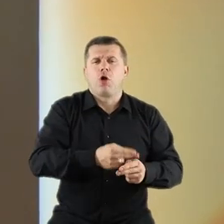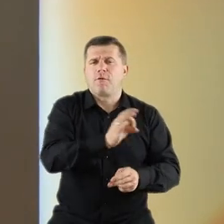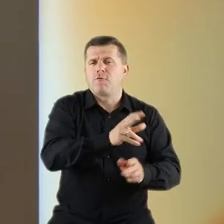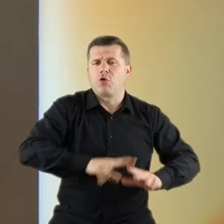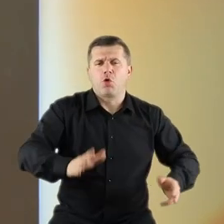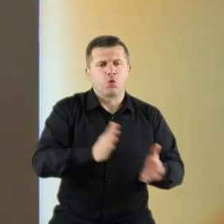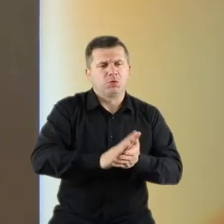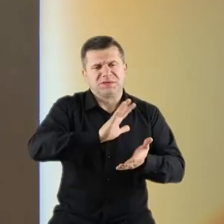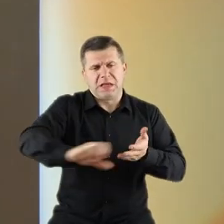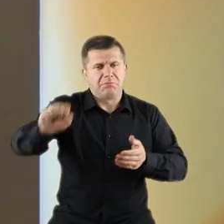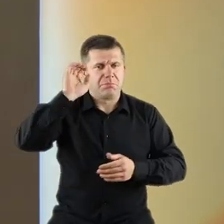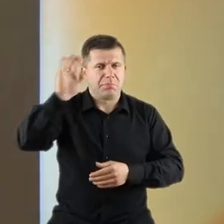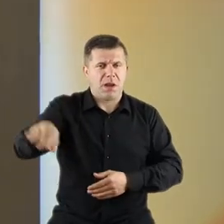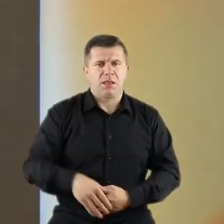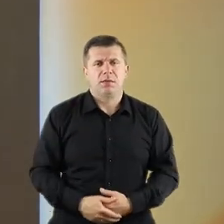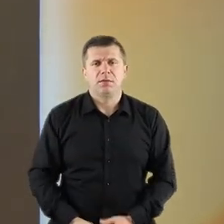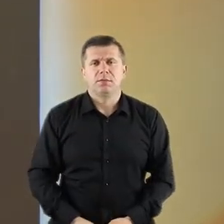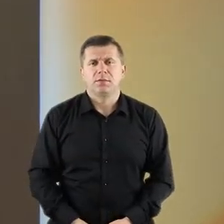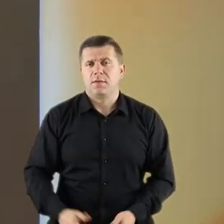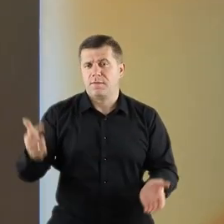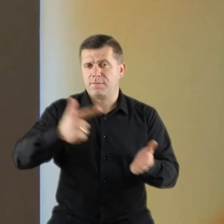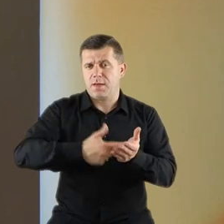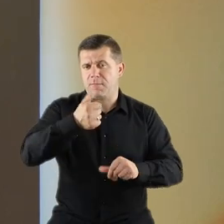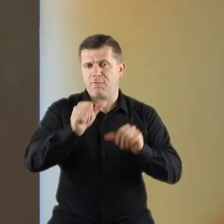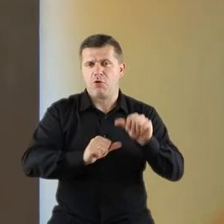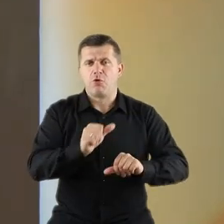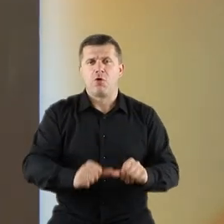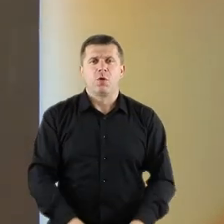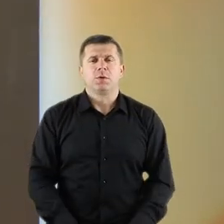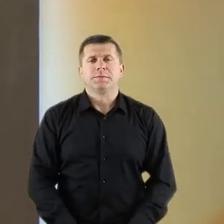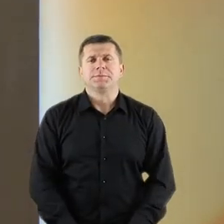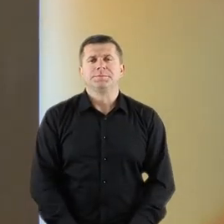zabrana 2001 rok